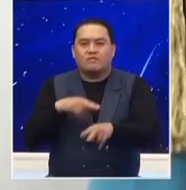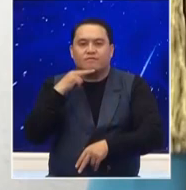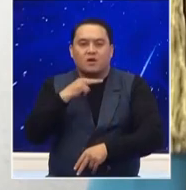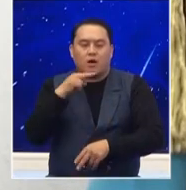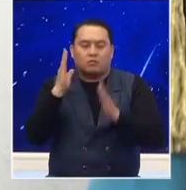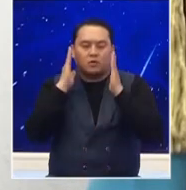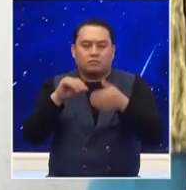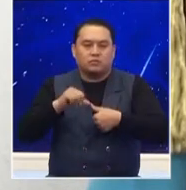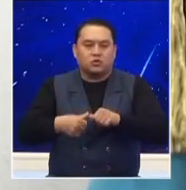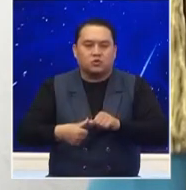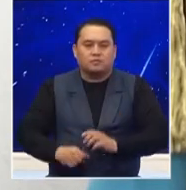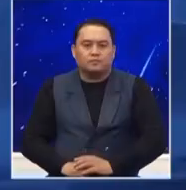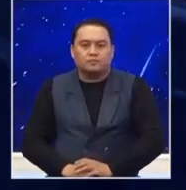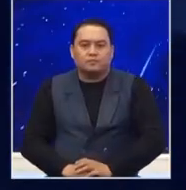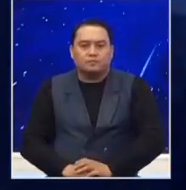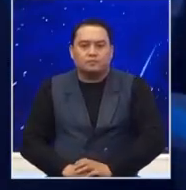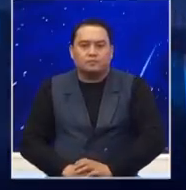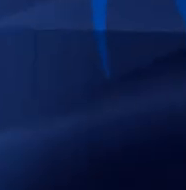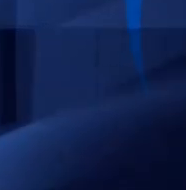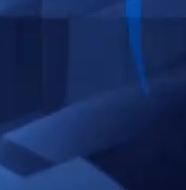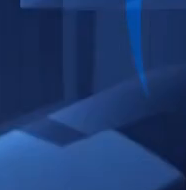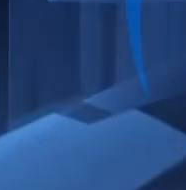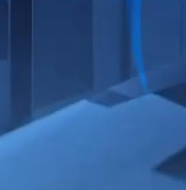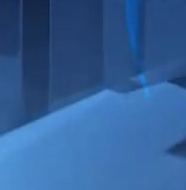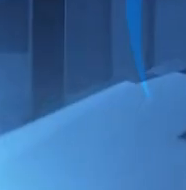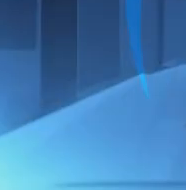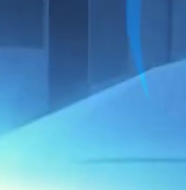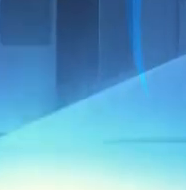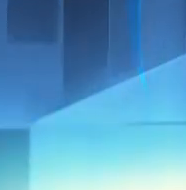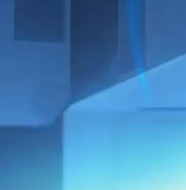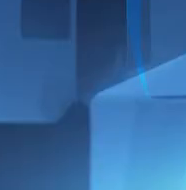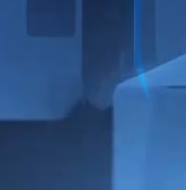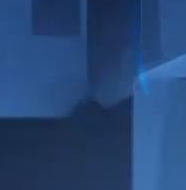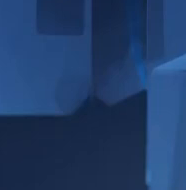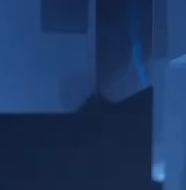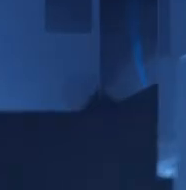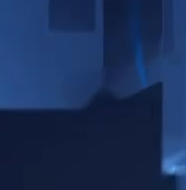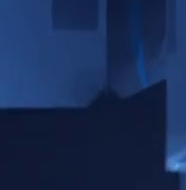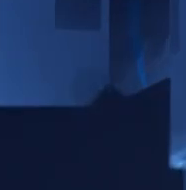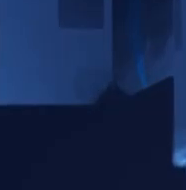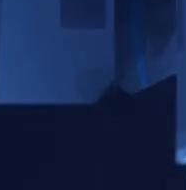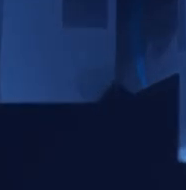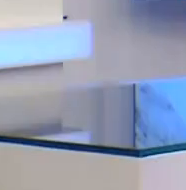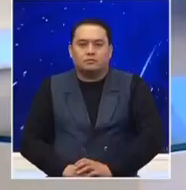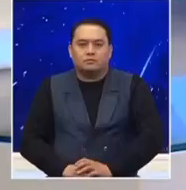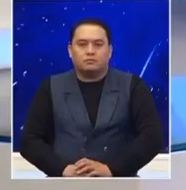работ на постоянном контроле. Ануар Амангельдинов, Абзал Нусипов, телеканал ЖТСУ.